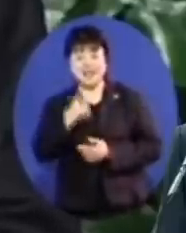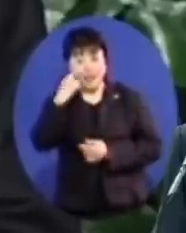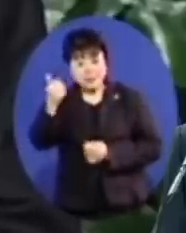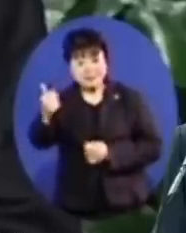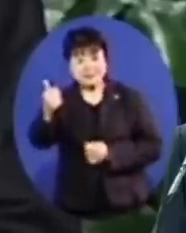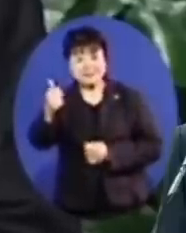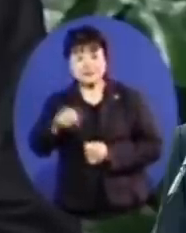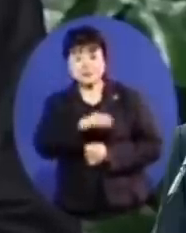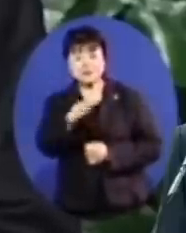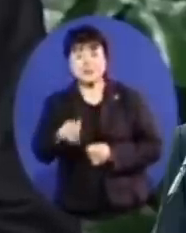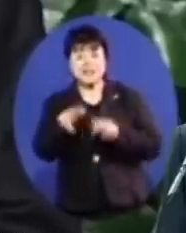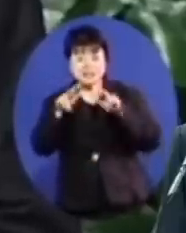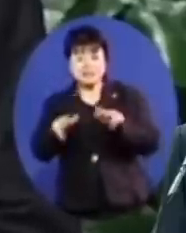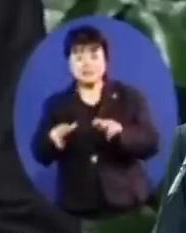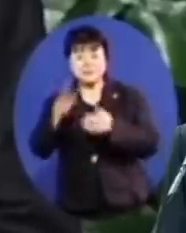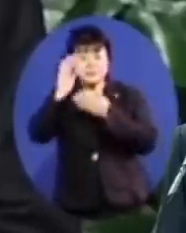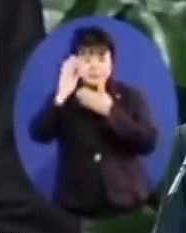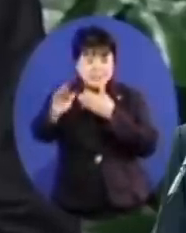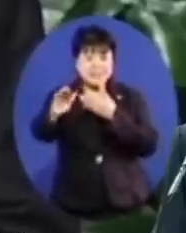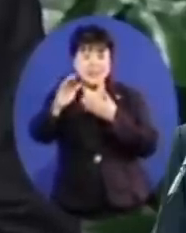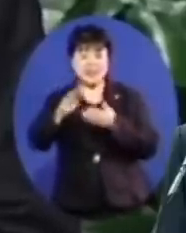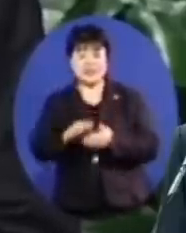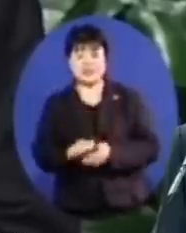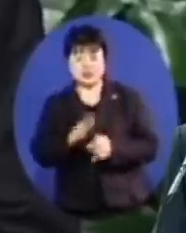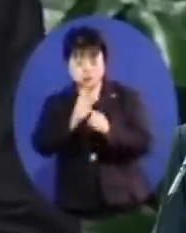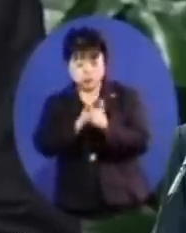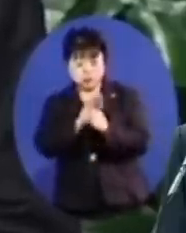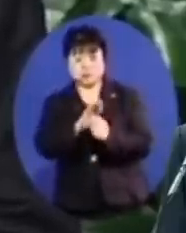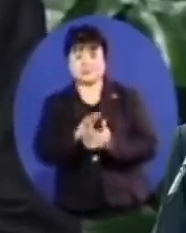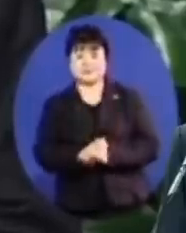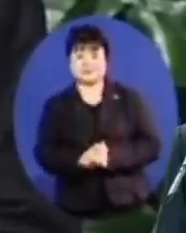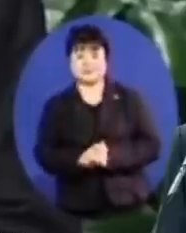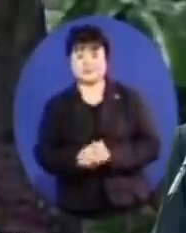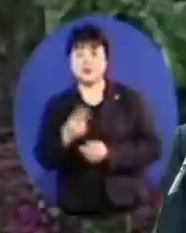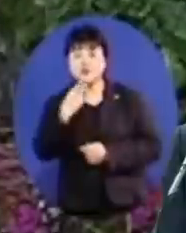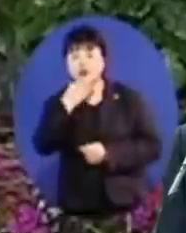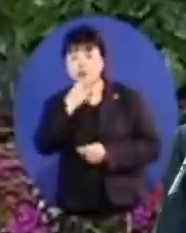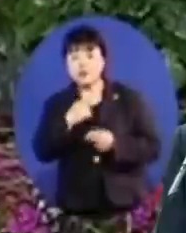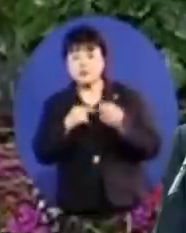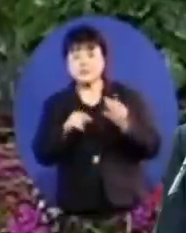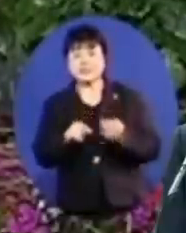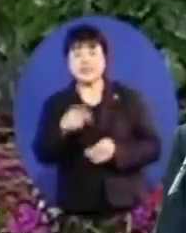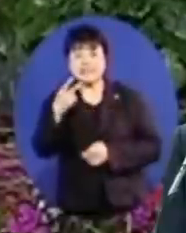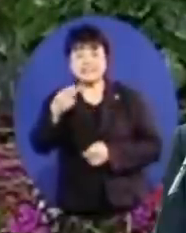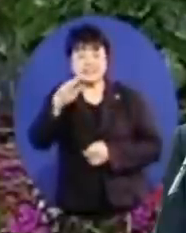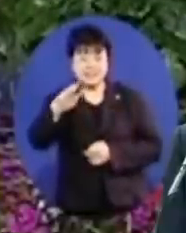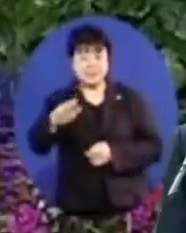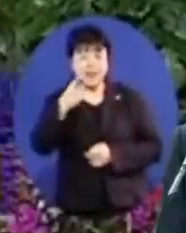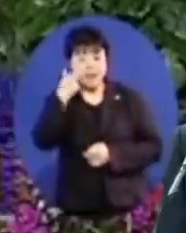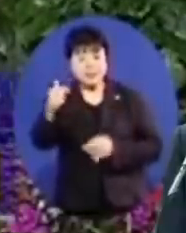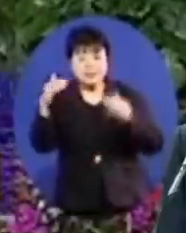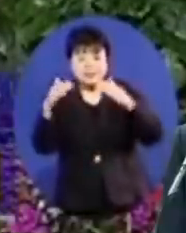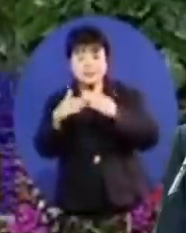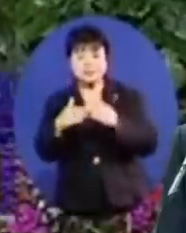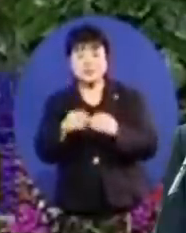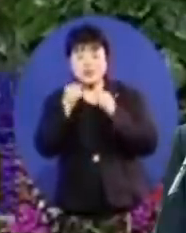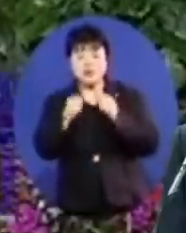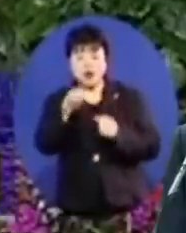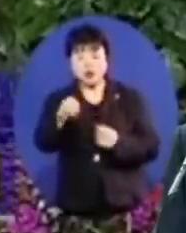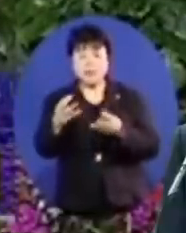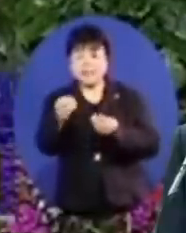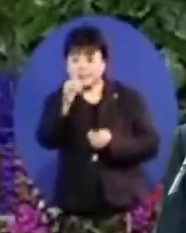아버지는 우리의 현재와 미래를 보장해 주시는 것입니다. 요한복음 14장 2절로 3절에 내 아버지 집에 거할 곳이